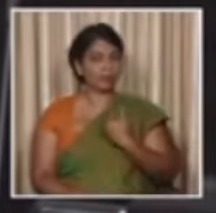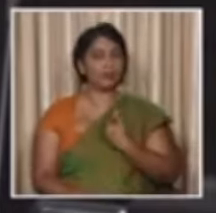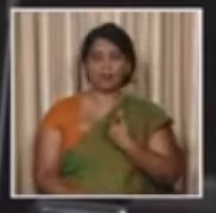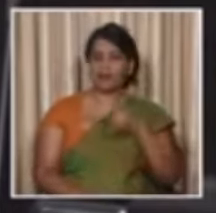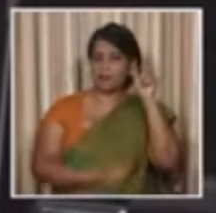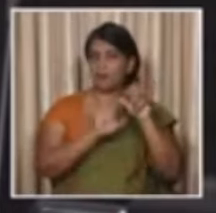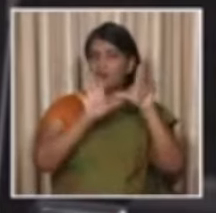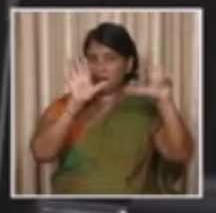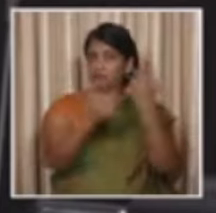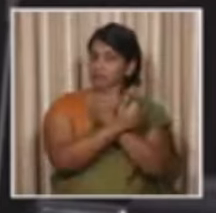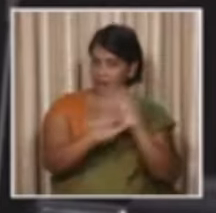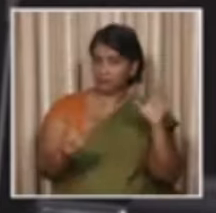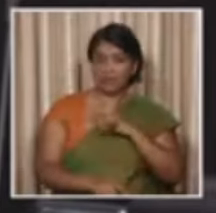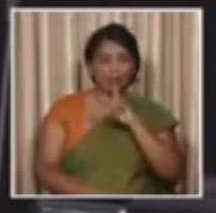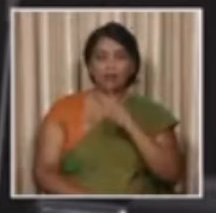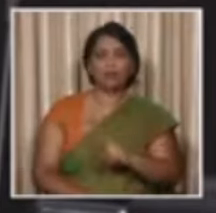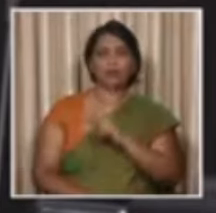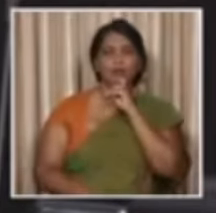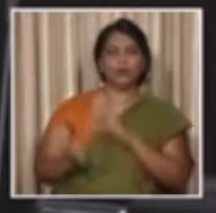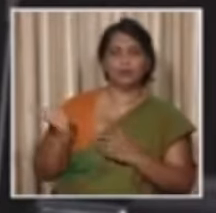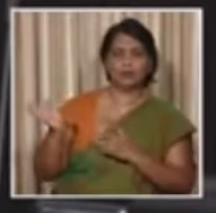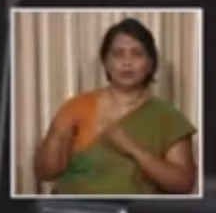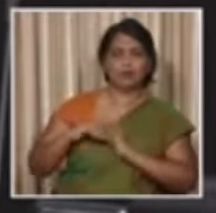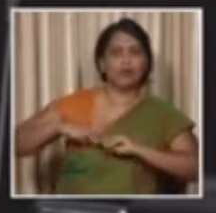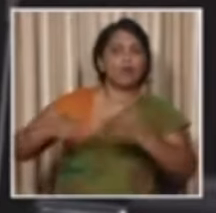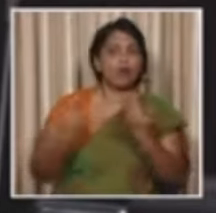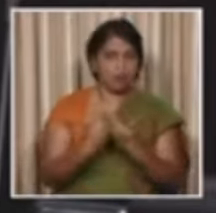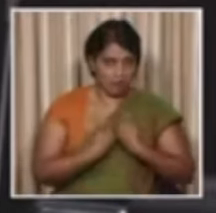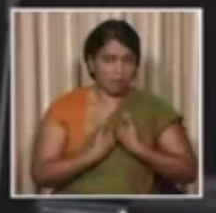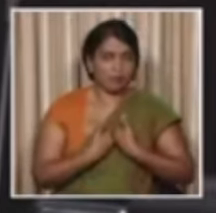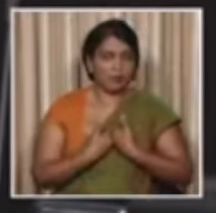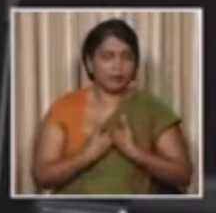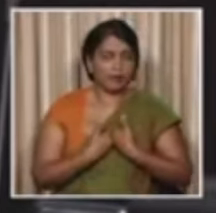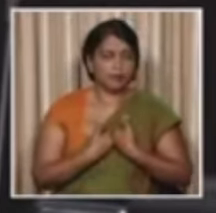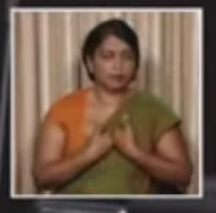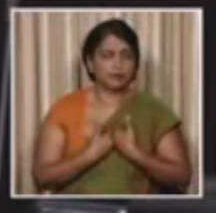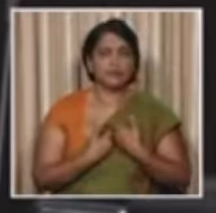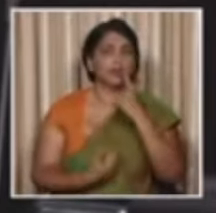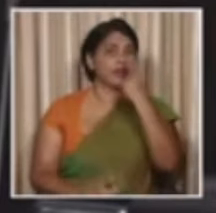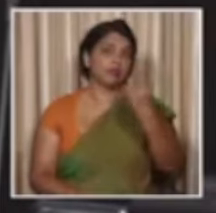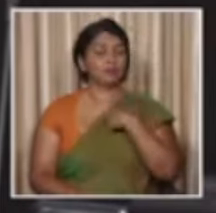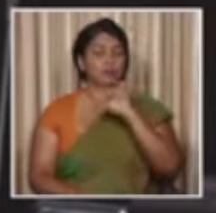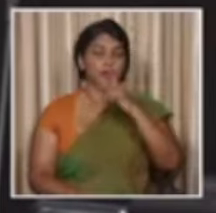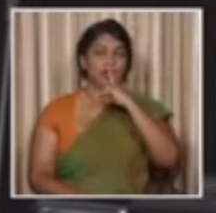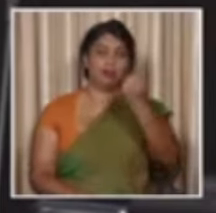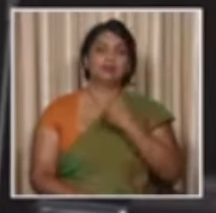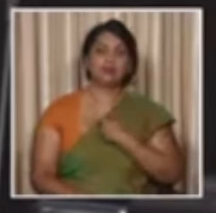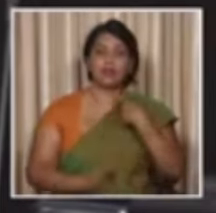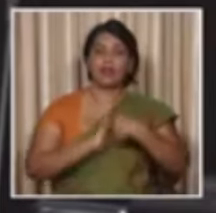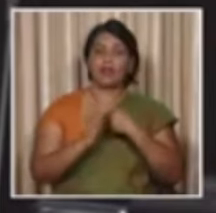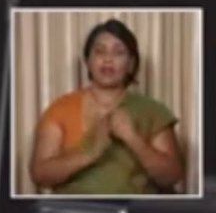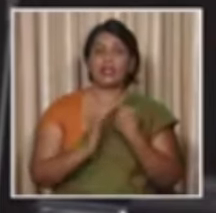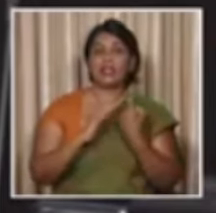මේ අට දෙනා නිදහස් කරලා දෙනවා කියලා එහෙනම් අධිකරණේ ක්‍රියාකලාපය කරන්නේ අපි අනිත් පැත්තට තමුන්නාන්සලා කියාවි මේ රටේ